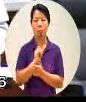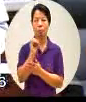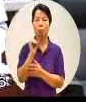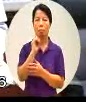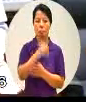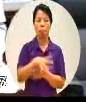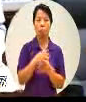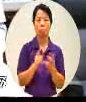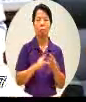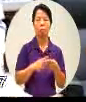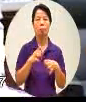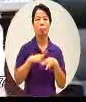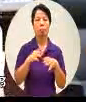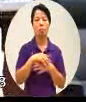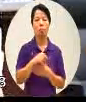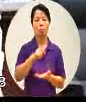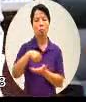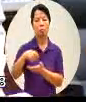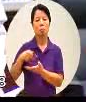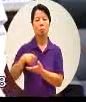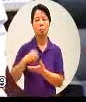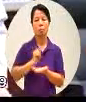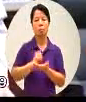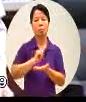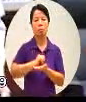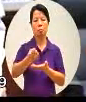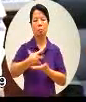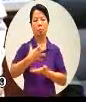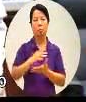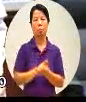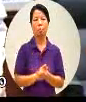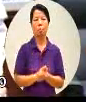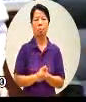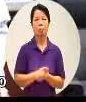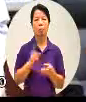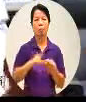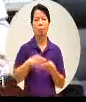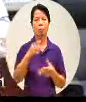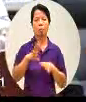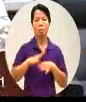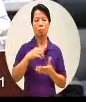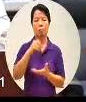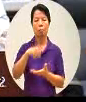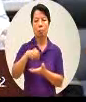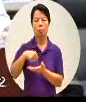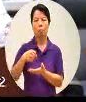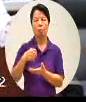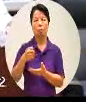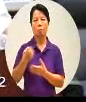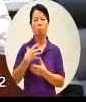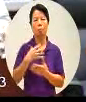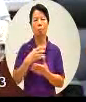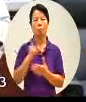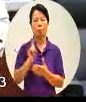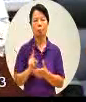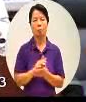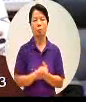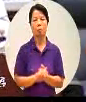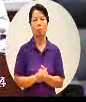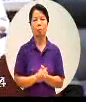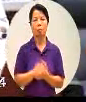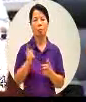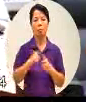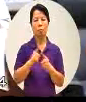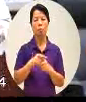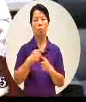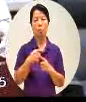吼、哦，来，你写一份报告来。结果那个主管下什么报告？一下子来报告是说吼，就是人